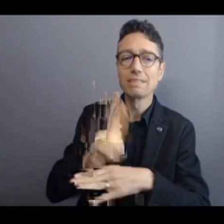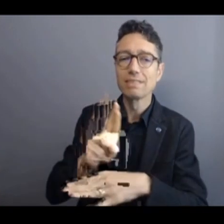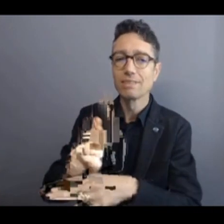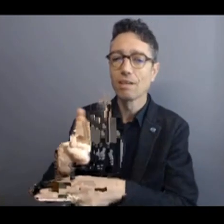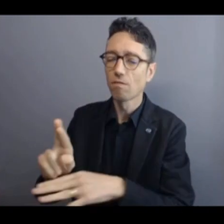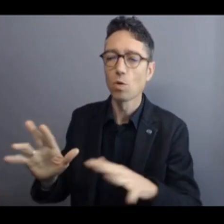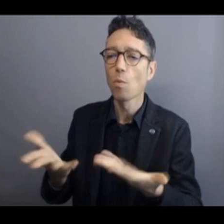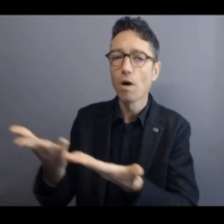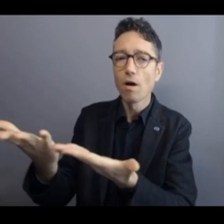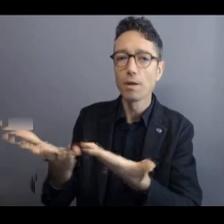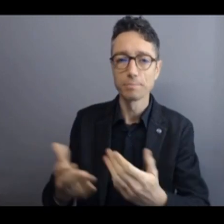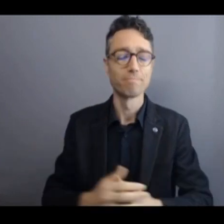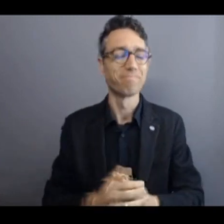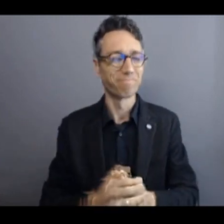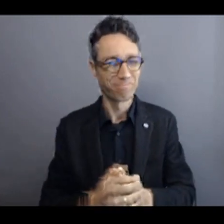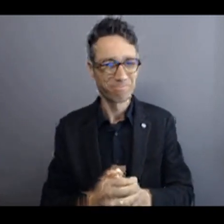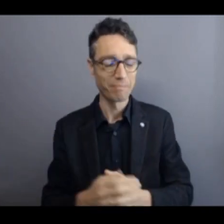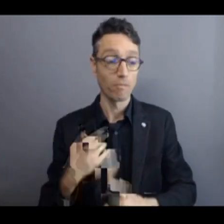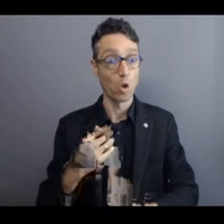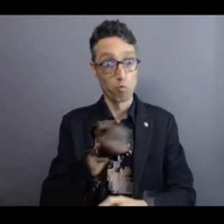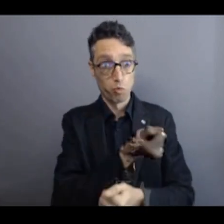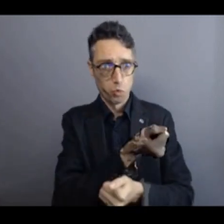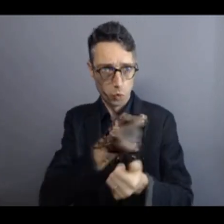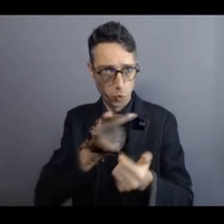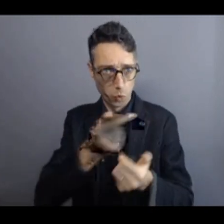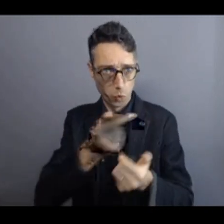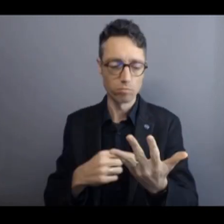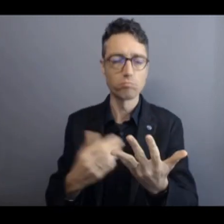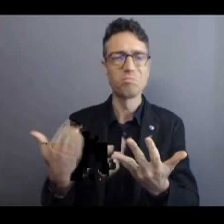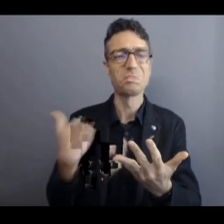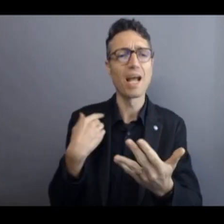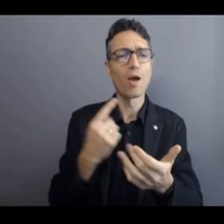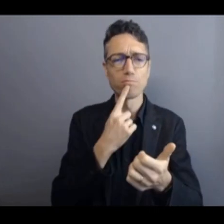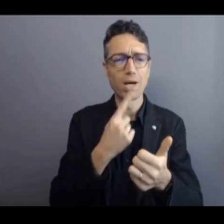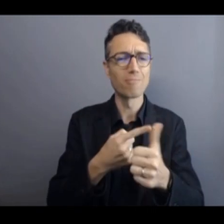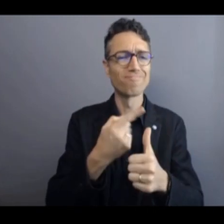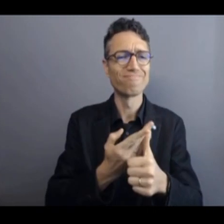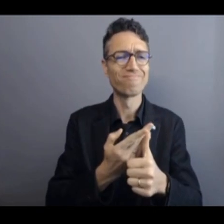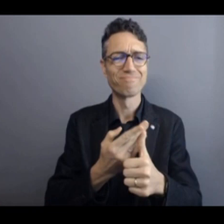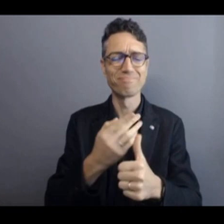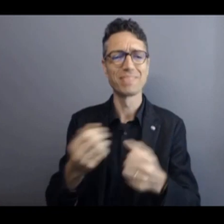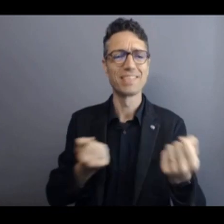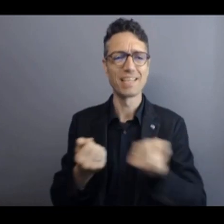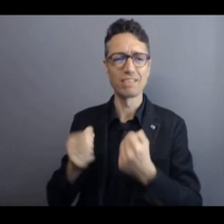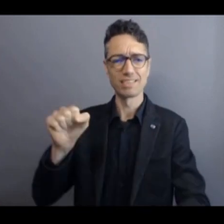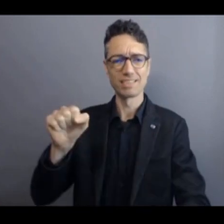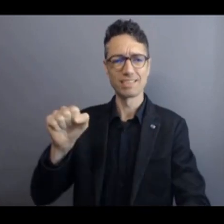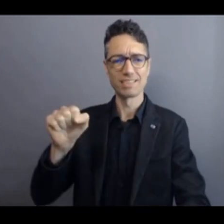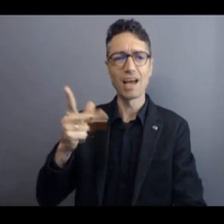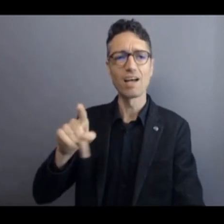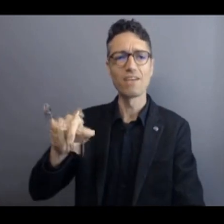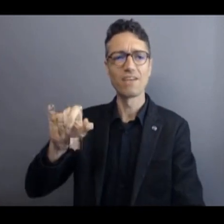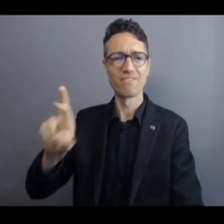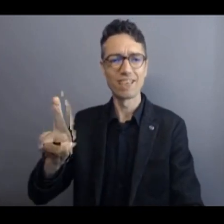Je mentionnais tout à l'heure le service Saphir. On peut joindre le service Saphir par téléphone ou sur les médias